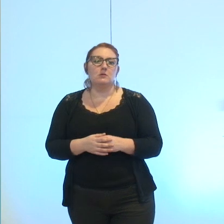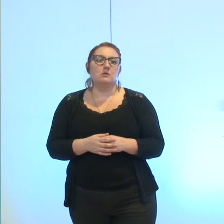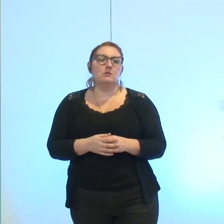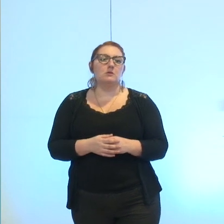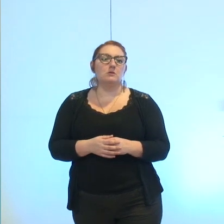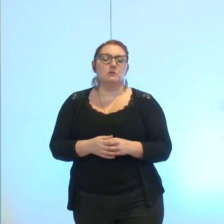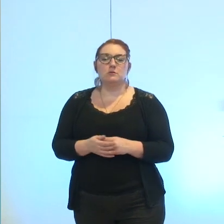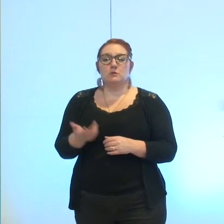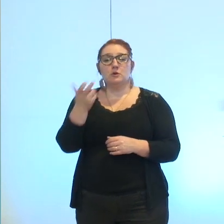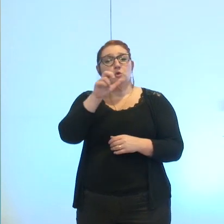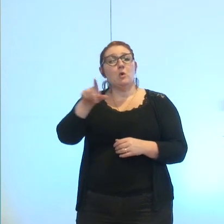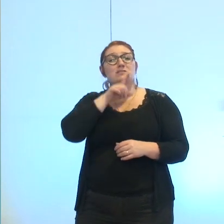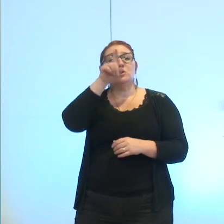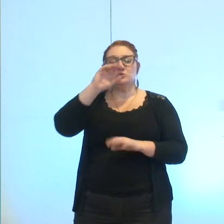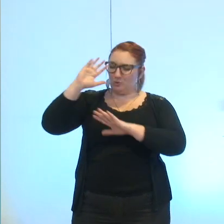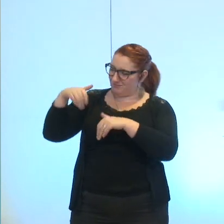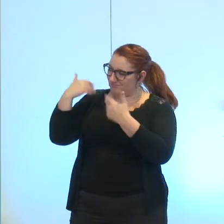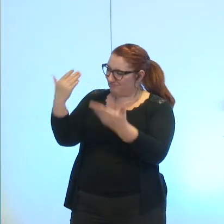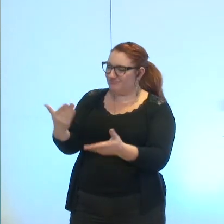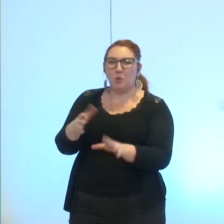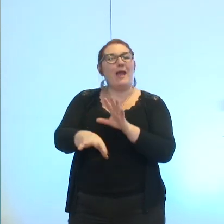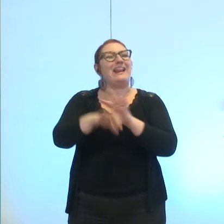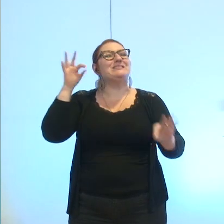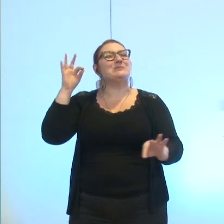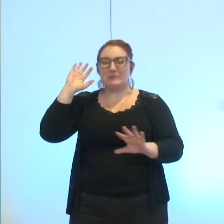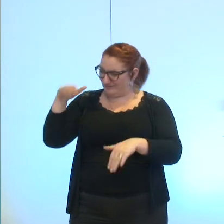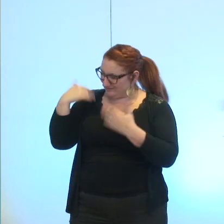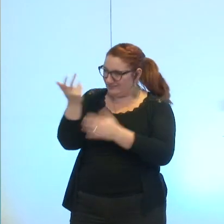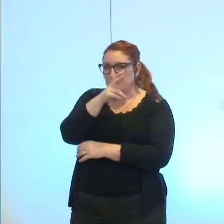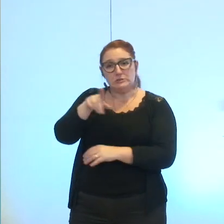l'heure 300 jours après votre élection dans l'attente